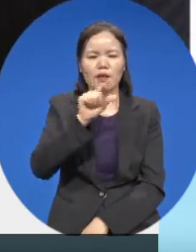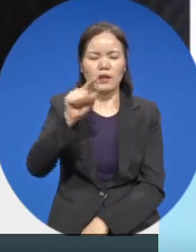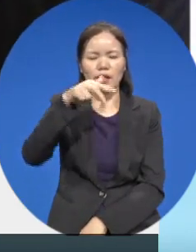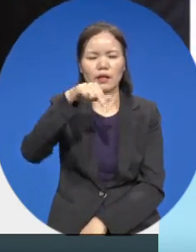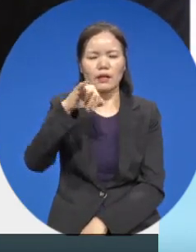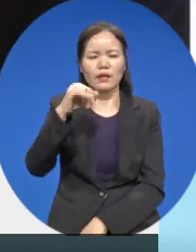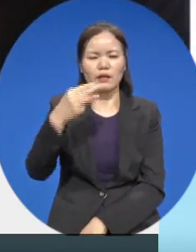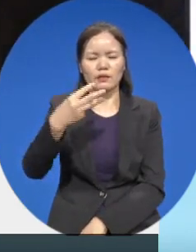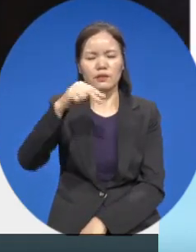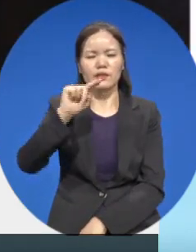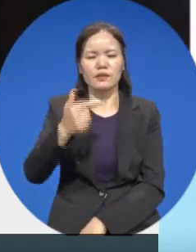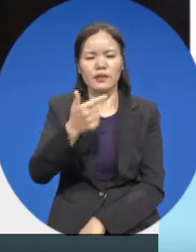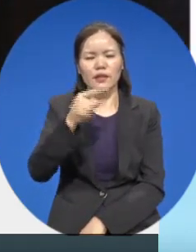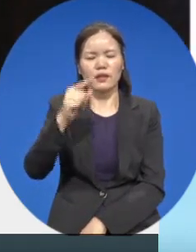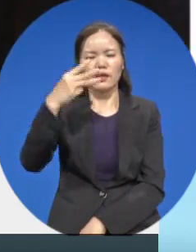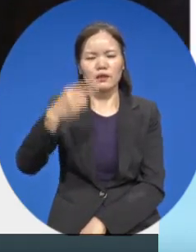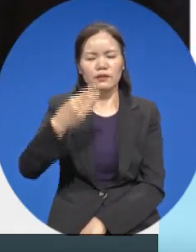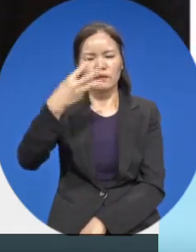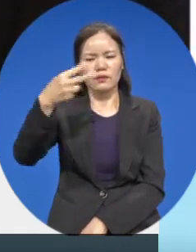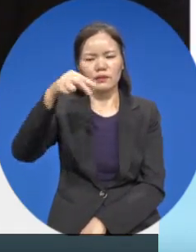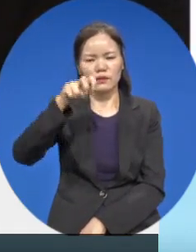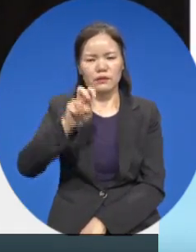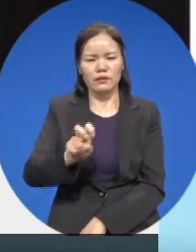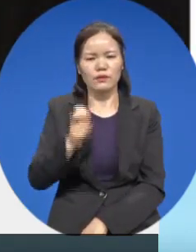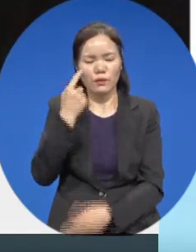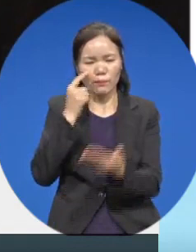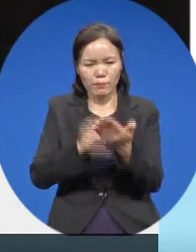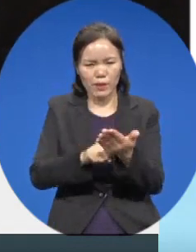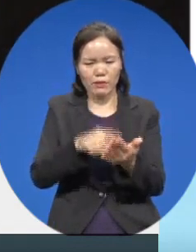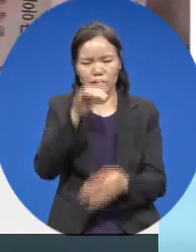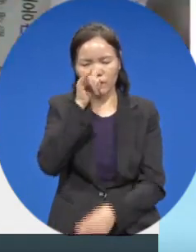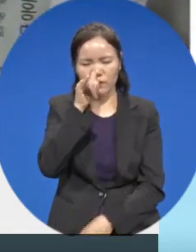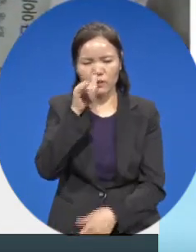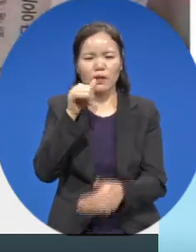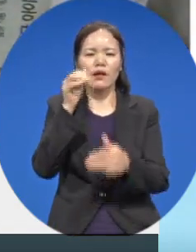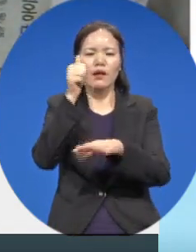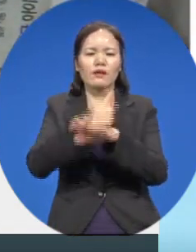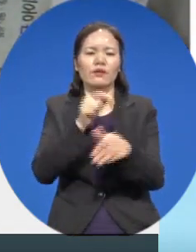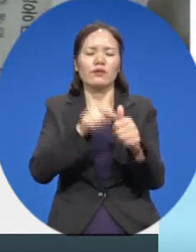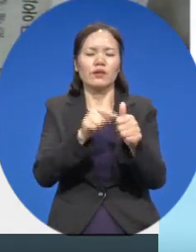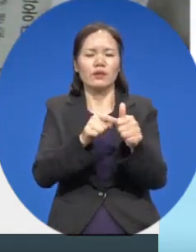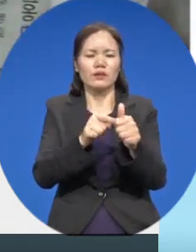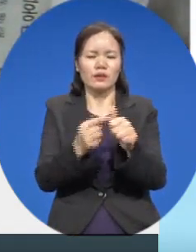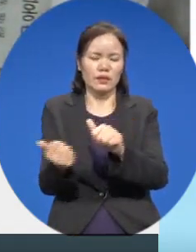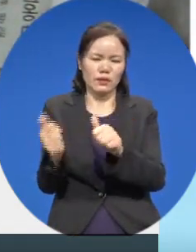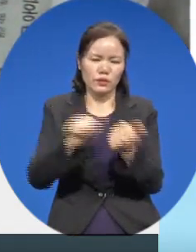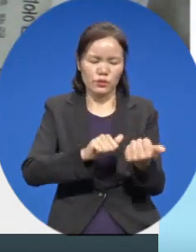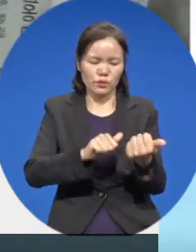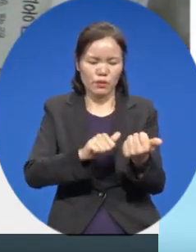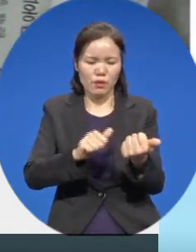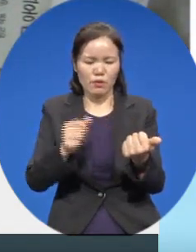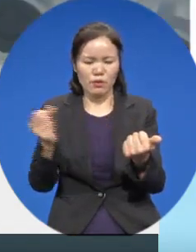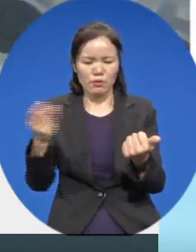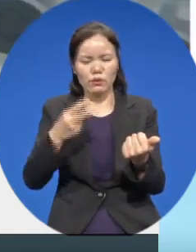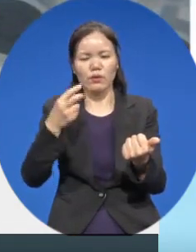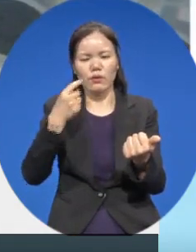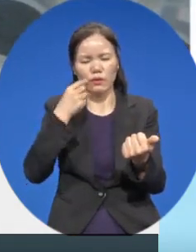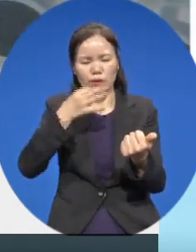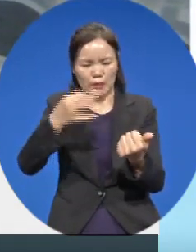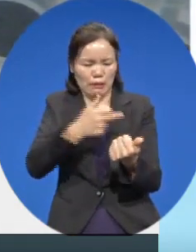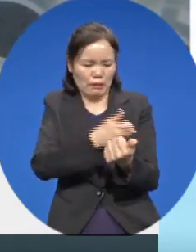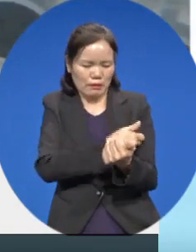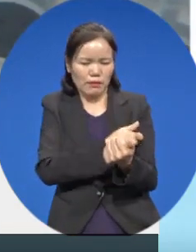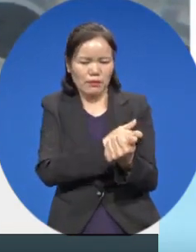일단 그 정부 입장은 에 결과적으로 이 a 군 의 사인과 그리고 이제 백신접종 과의 사이에서 책 직접적 연관성은